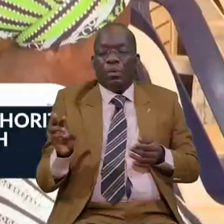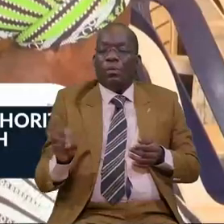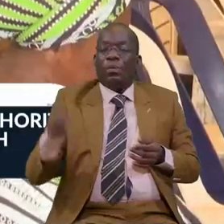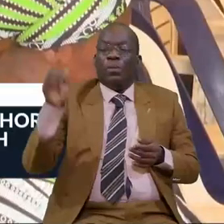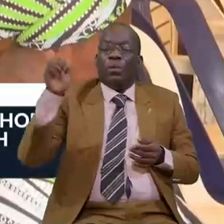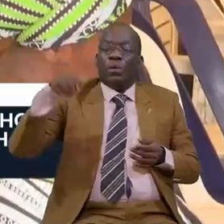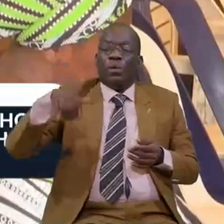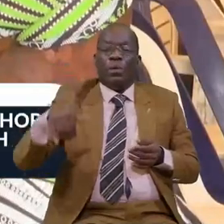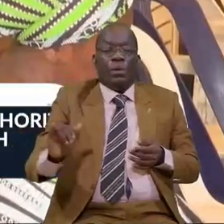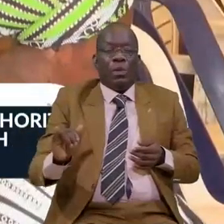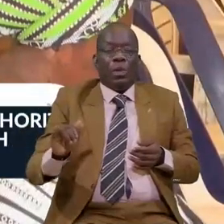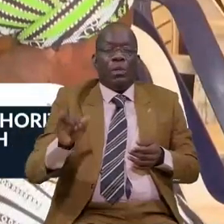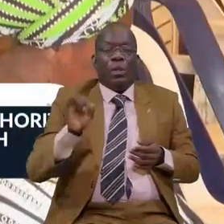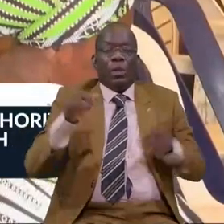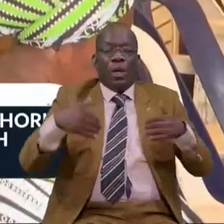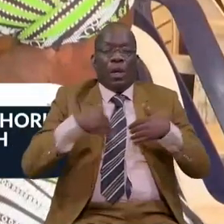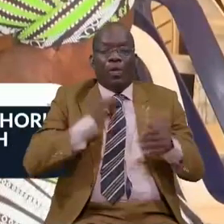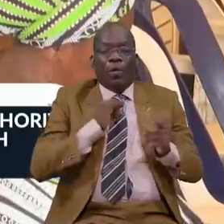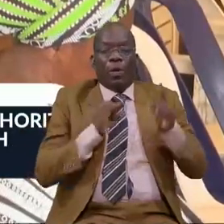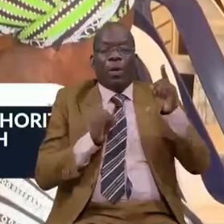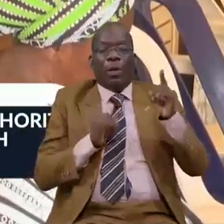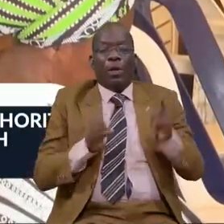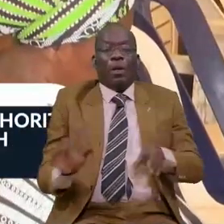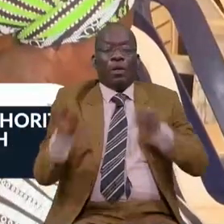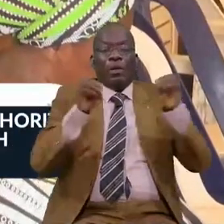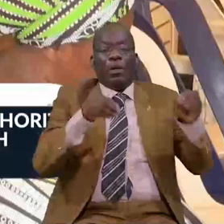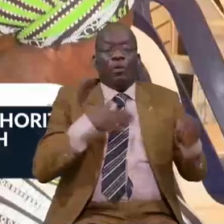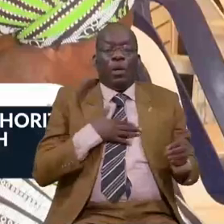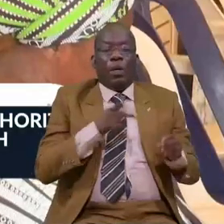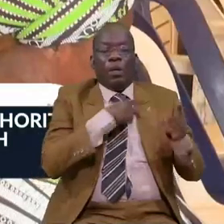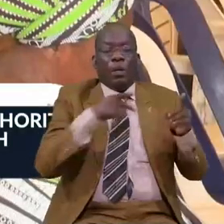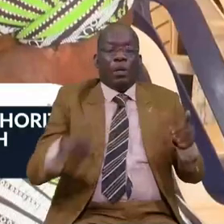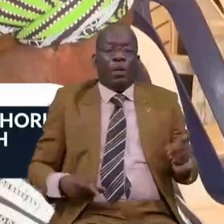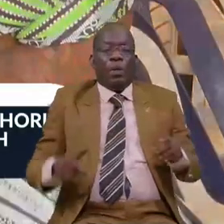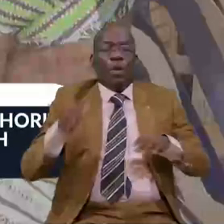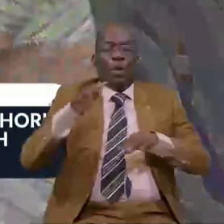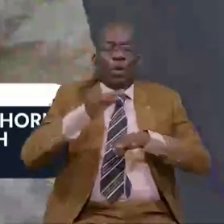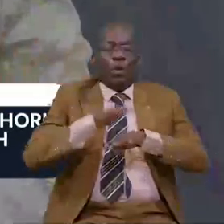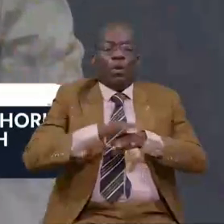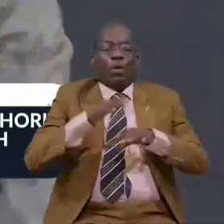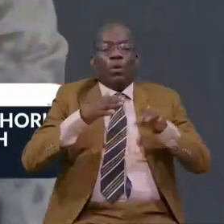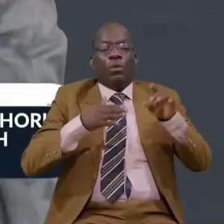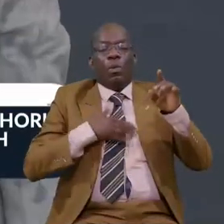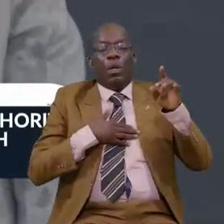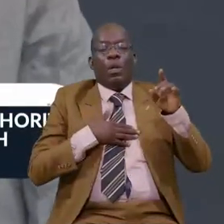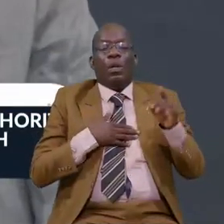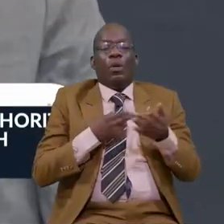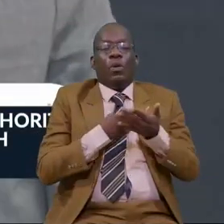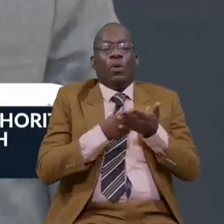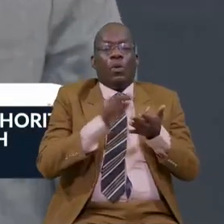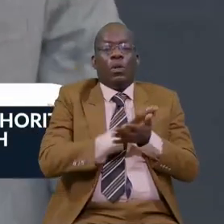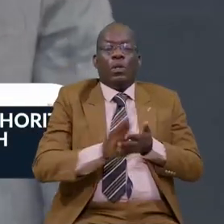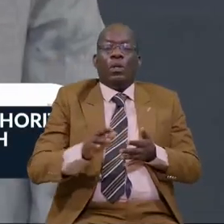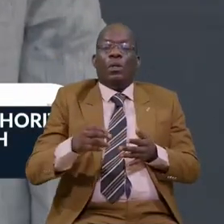Jésus, le roi, destiné en Sion, possédant l'autorité sur les extrémités de la terre.